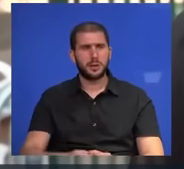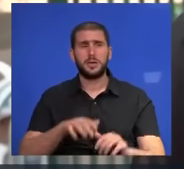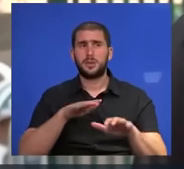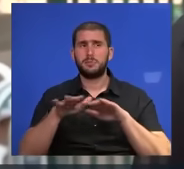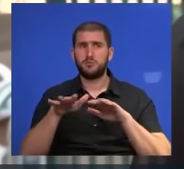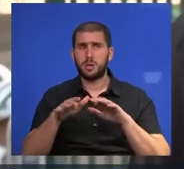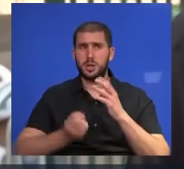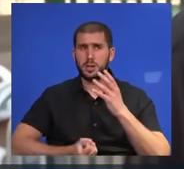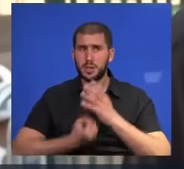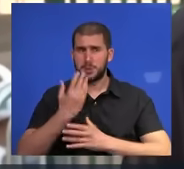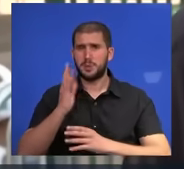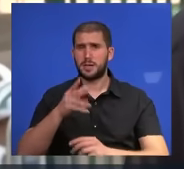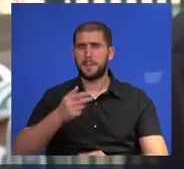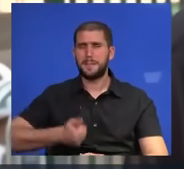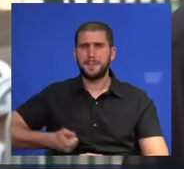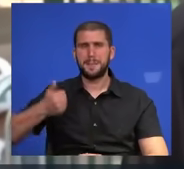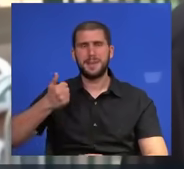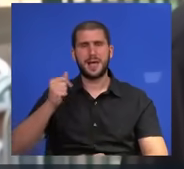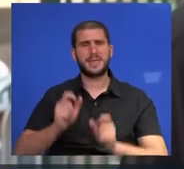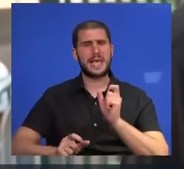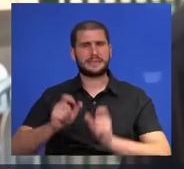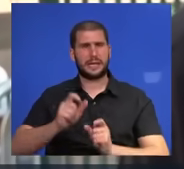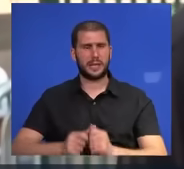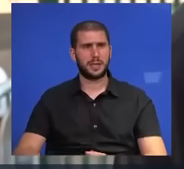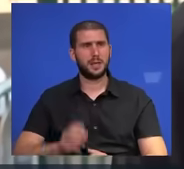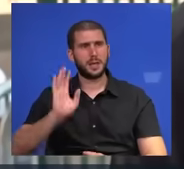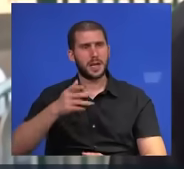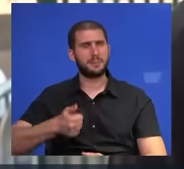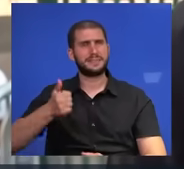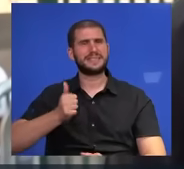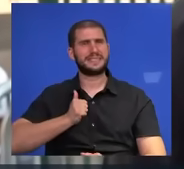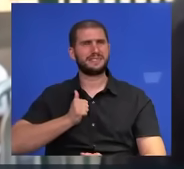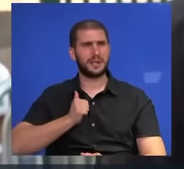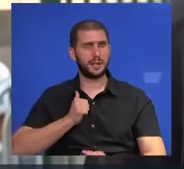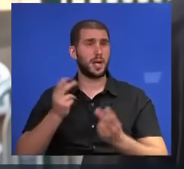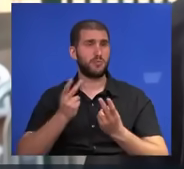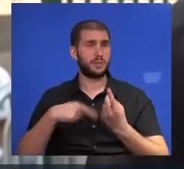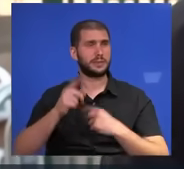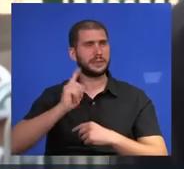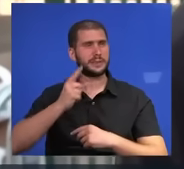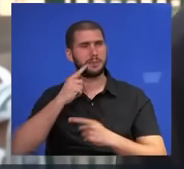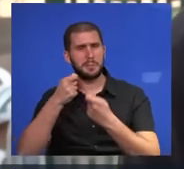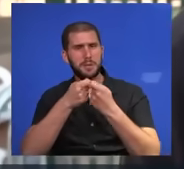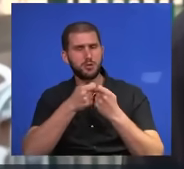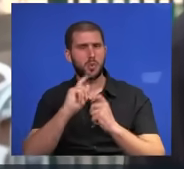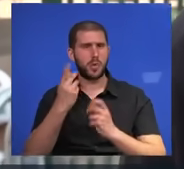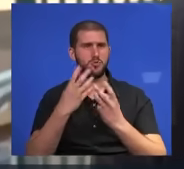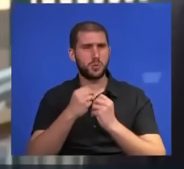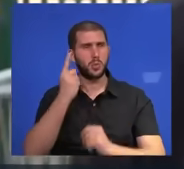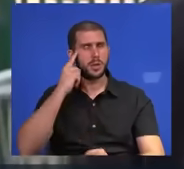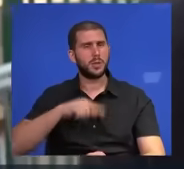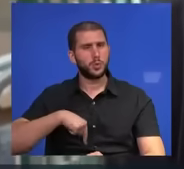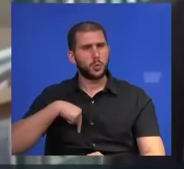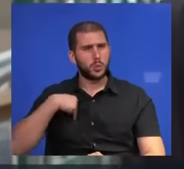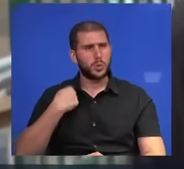שהממשלה הקימה גם מנהלות אזרחיות, גם מנהלות צבאיות. כמובן שאנחנו צריכים לעמוד בקשר עם המשפחות, אני יודע שזה לוקח זמן, אני יודע שהמציאות